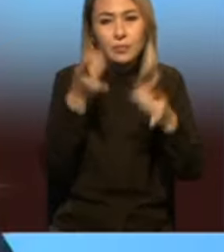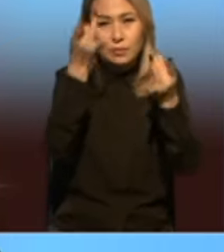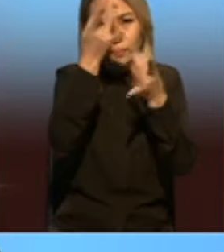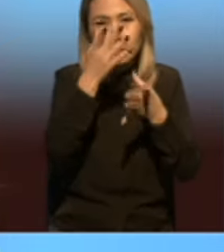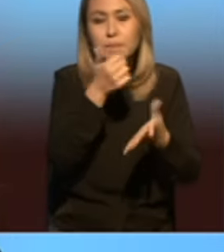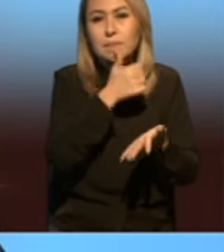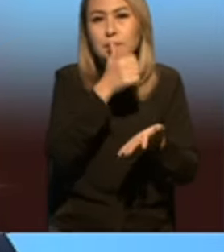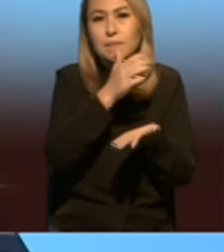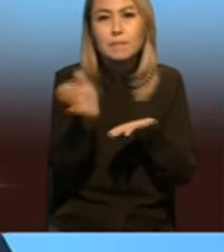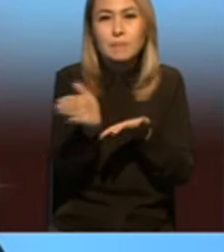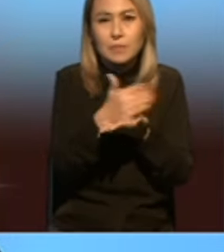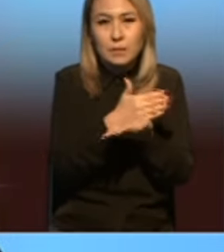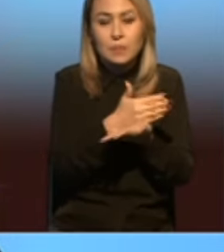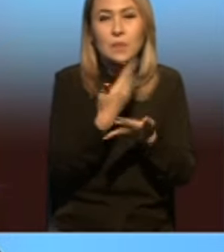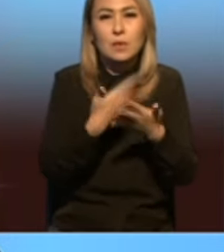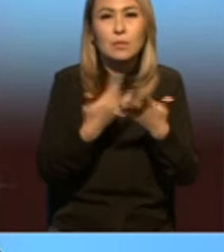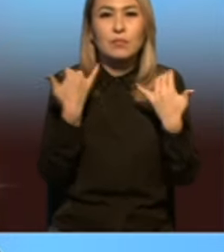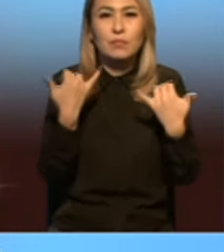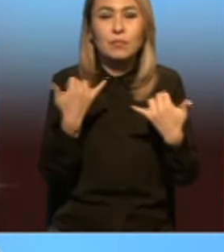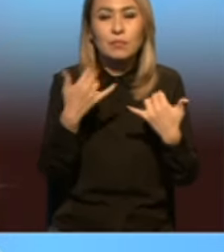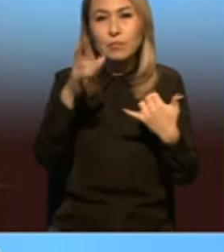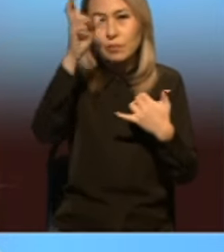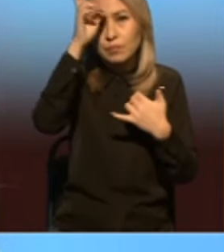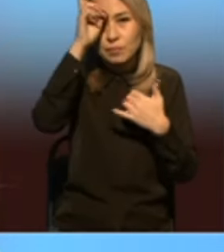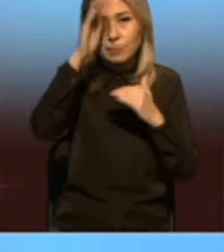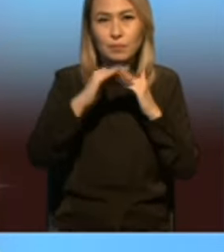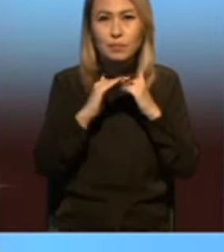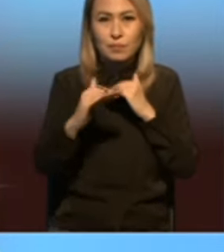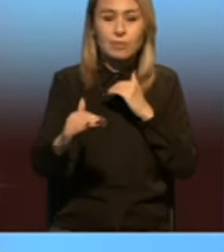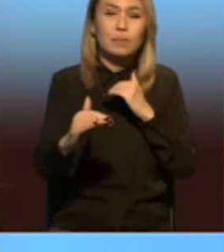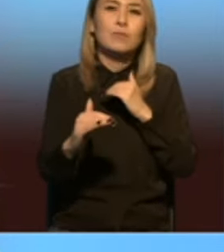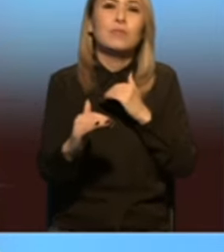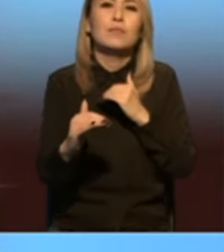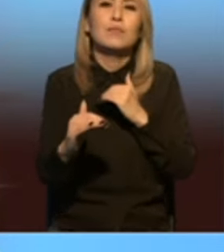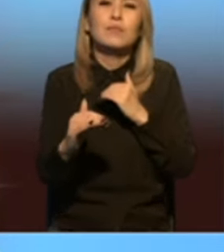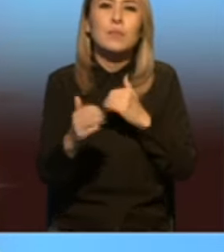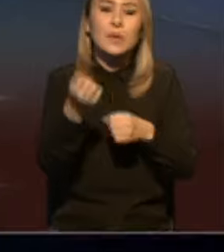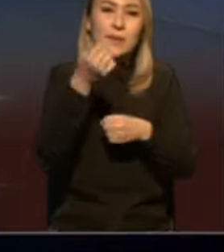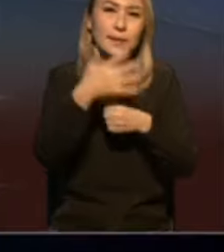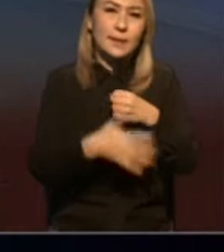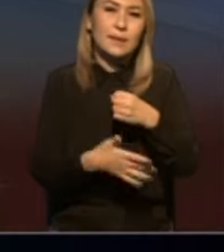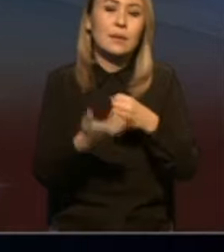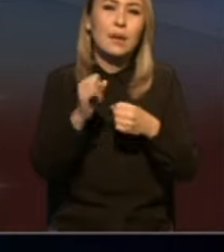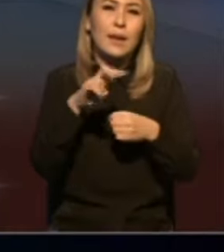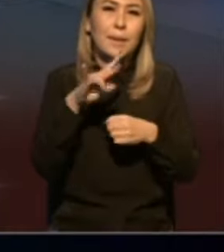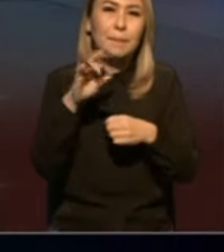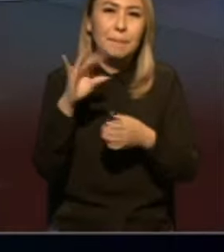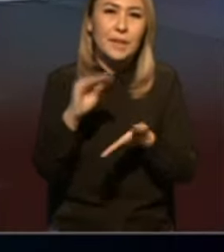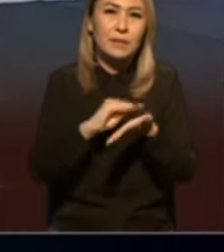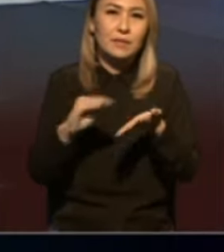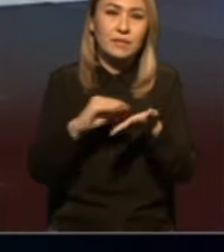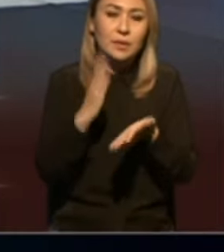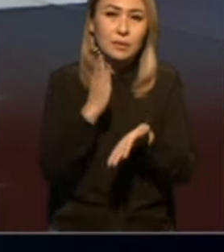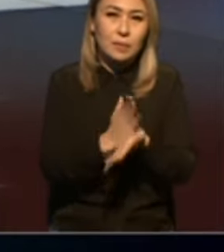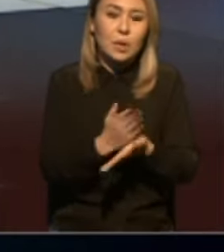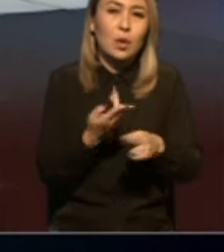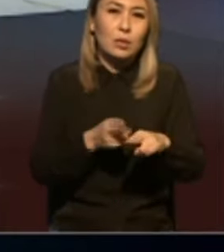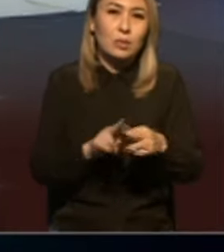жағынан біріксек. Жаңа бүгін түркі елдерінің ортақ әліпбиі туралы айтылған болатын. Әрине